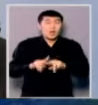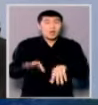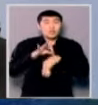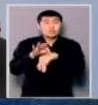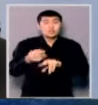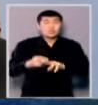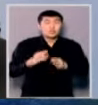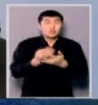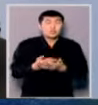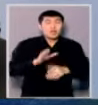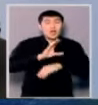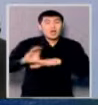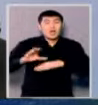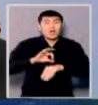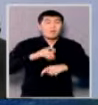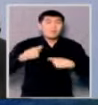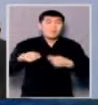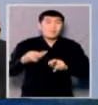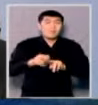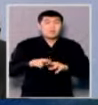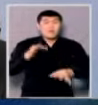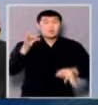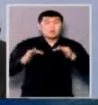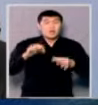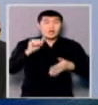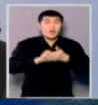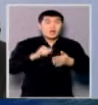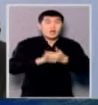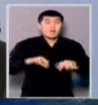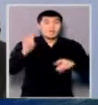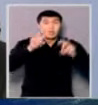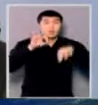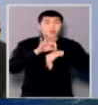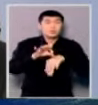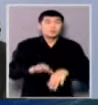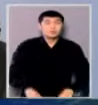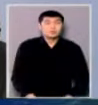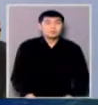тасымалдау, жөнелту не өткізу бойынша сотқа дейінгі тергеп тексеру амалдары жүргізілуде.